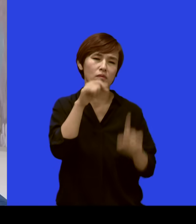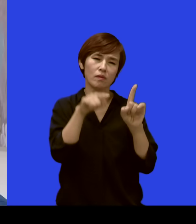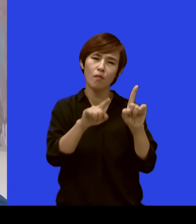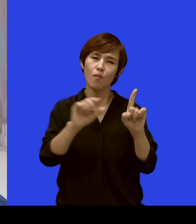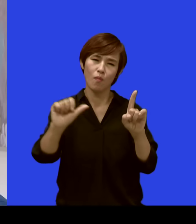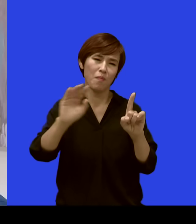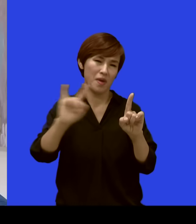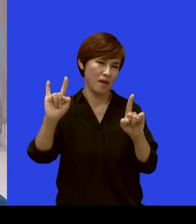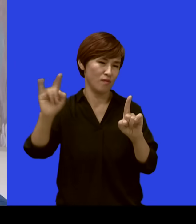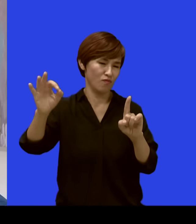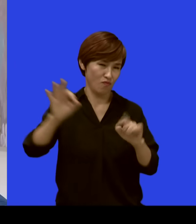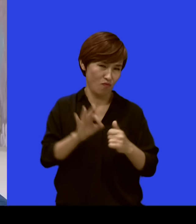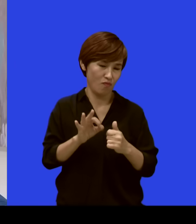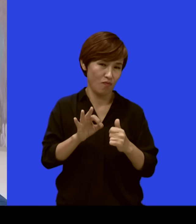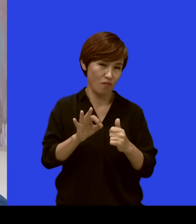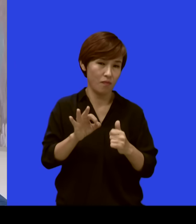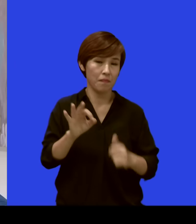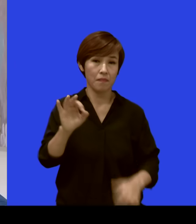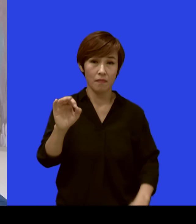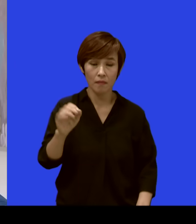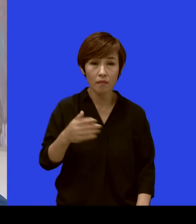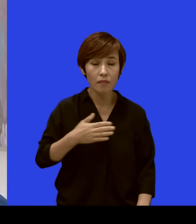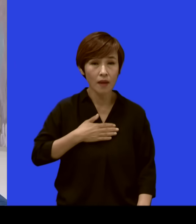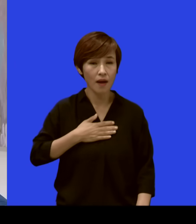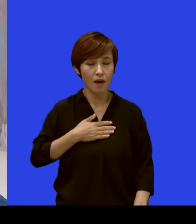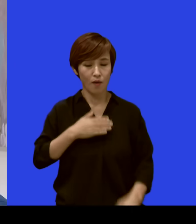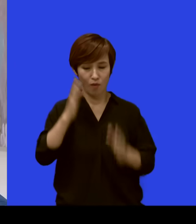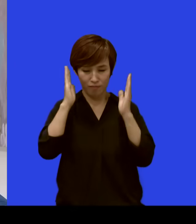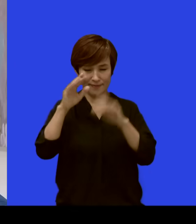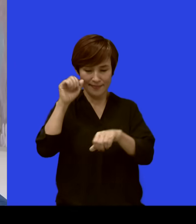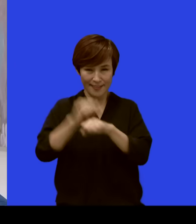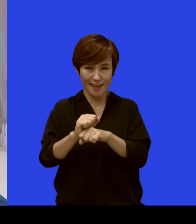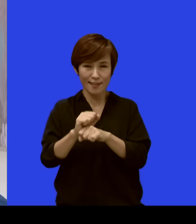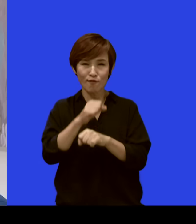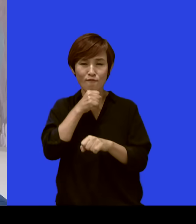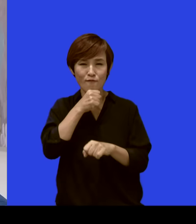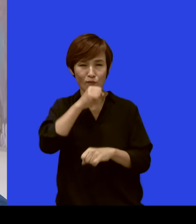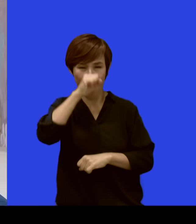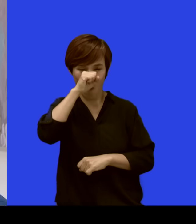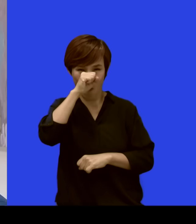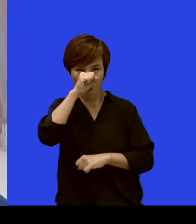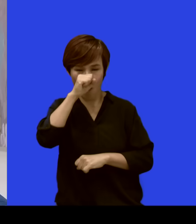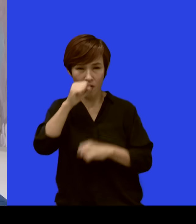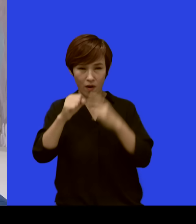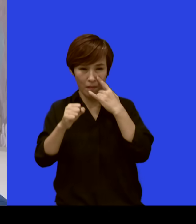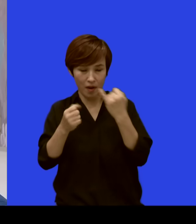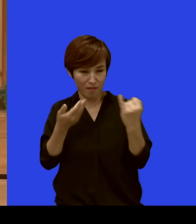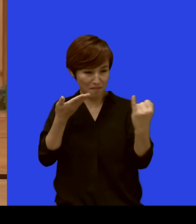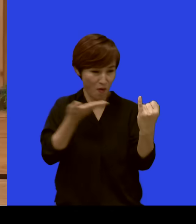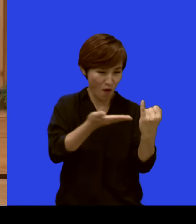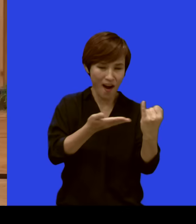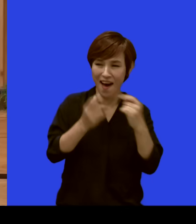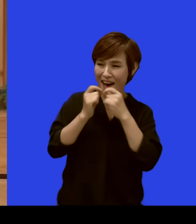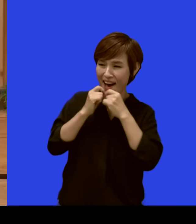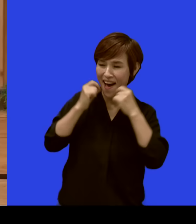하셨는데 제가 이제 성적표를 갖고 나오면 성적표가 나오면 어머니가 성적이 좋으면